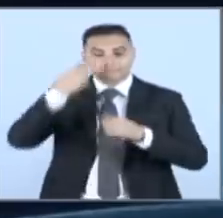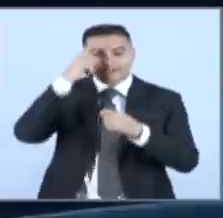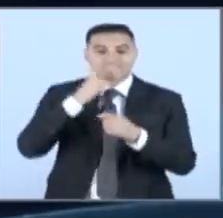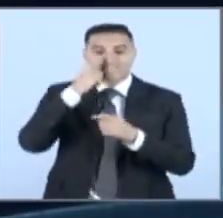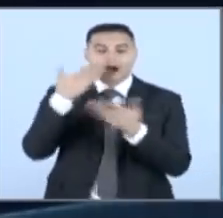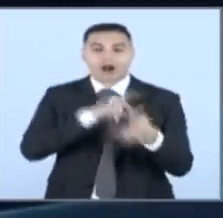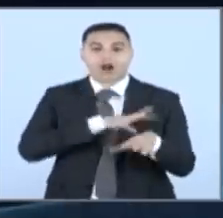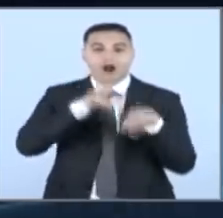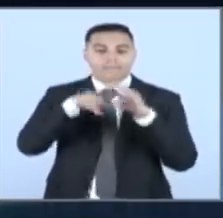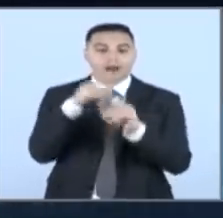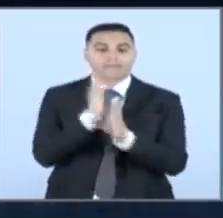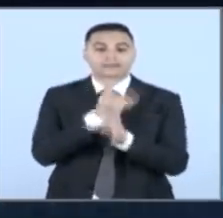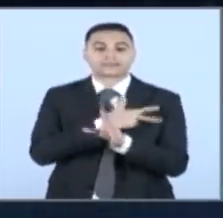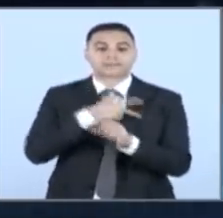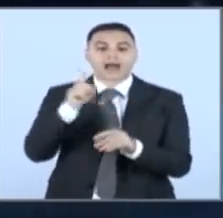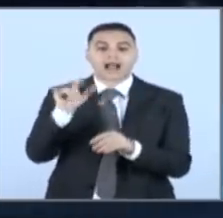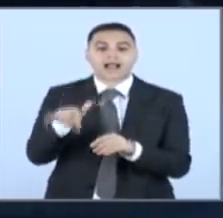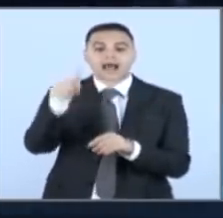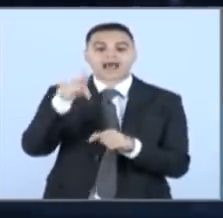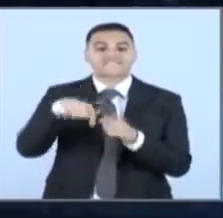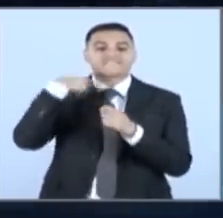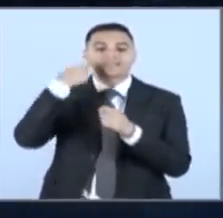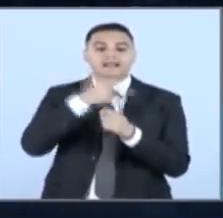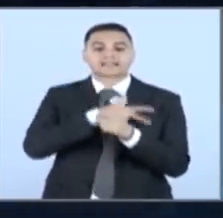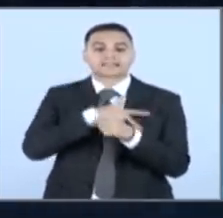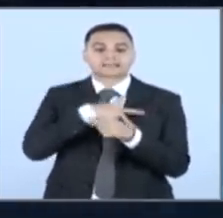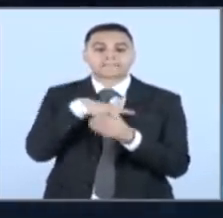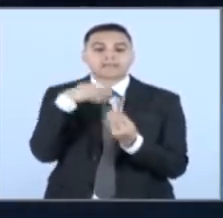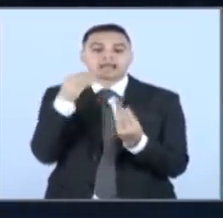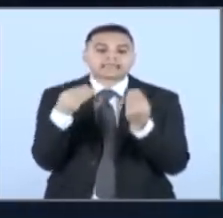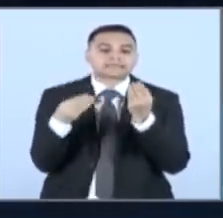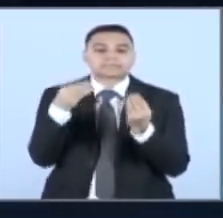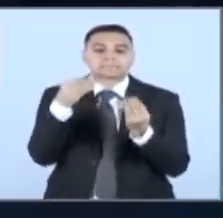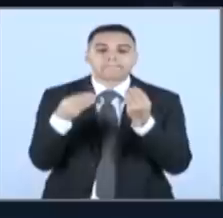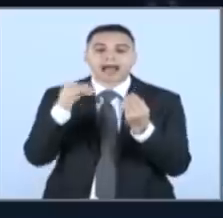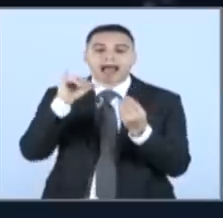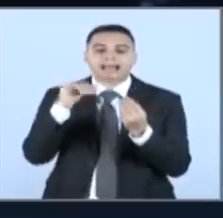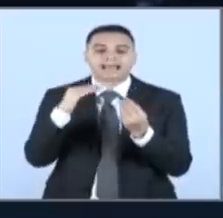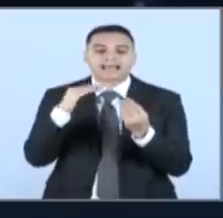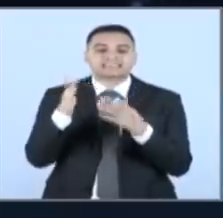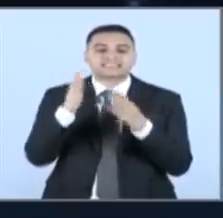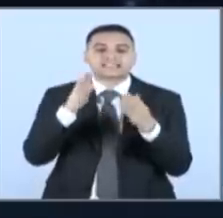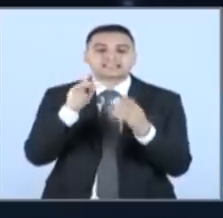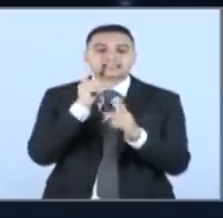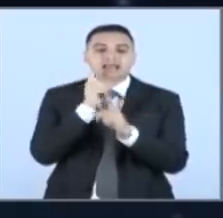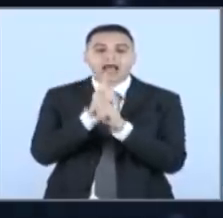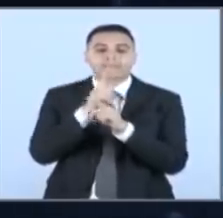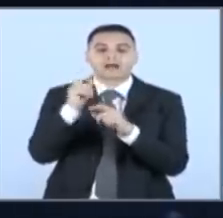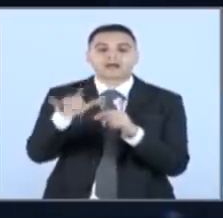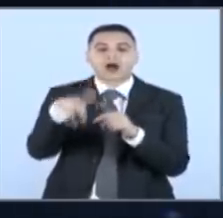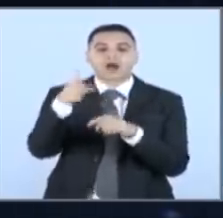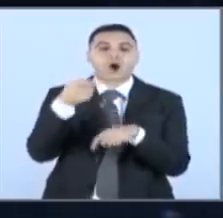من هي الفنانة الراحلة التي قامت بدور ريا في فيلم إسماعيل ياسين يقابل